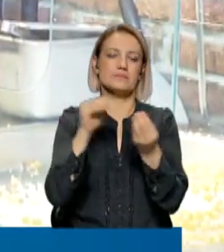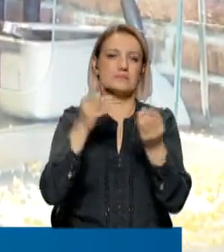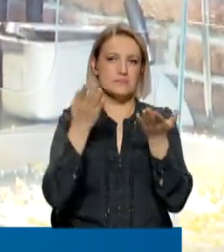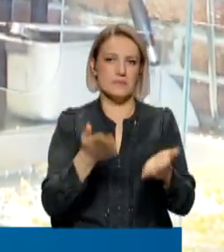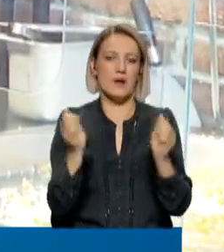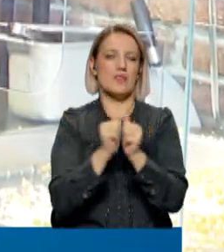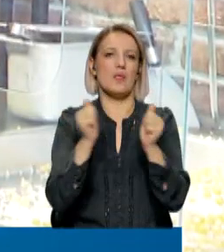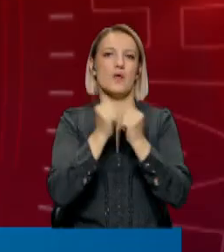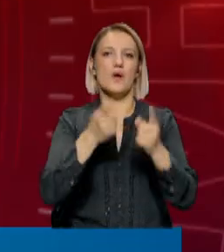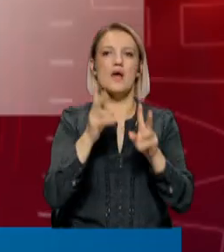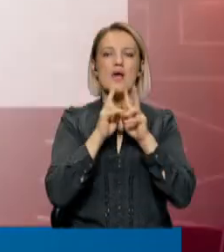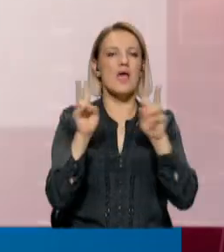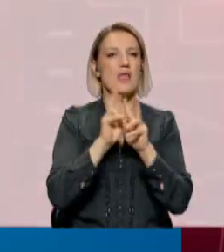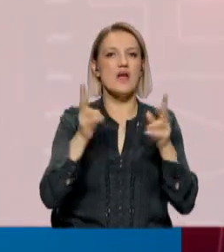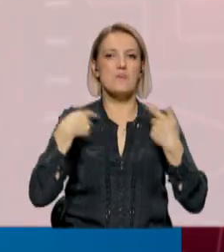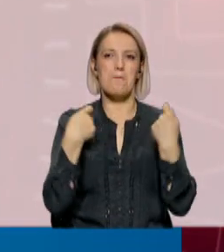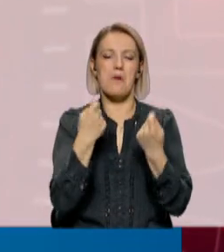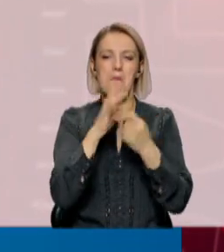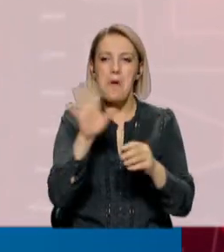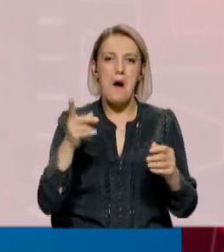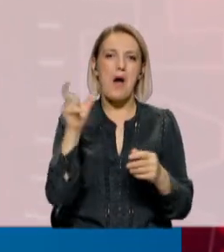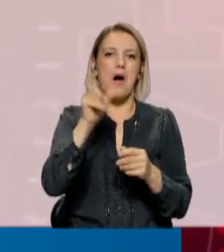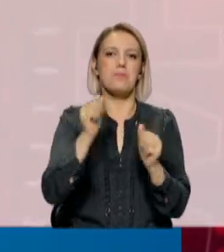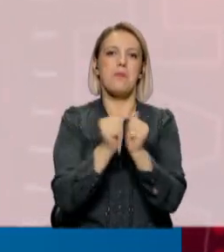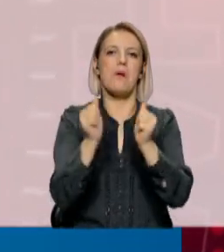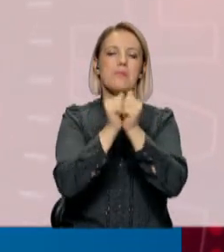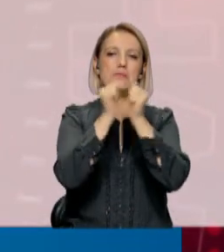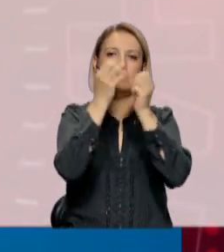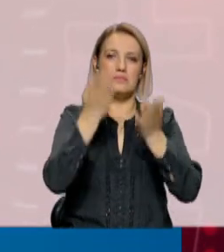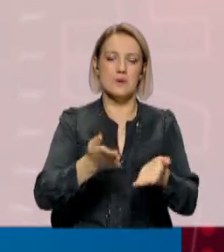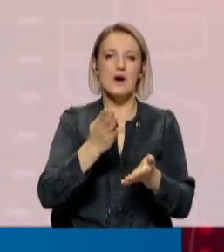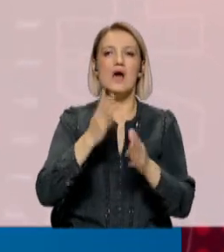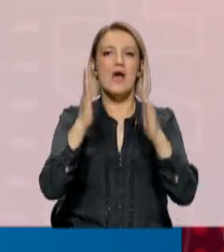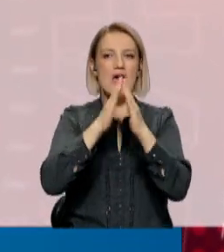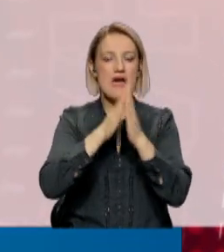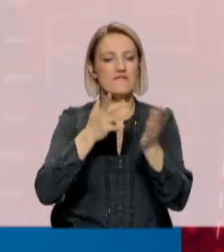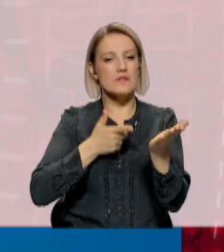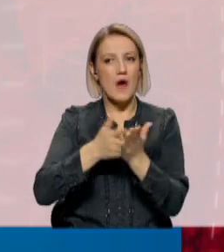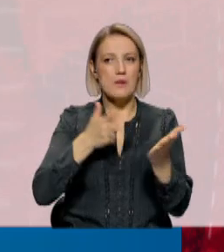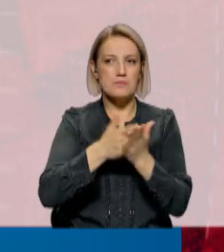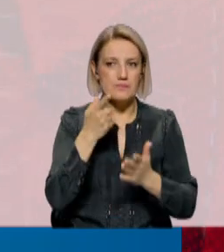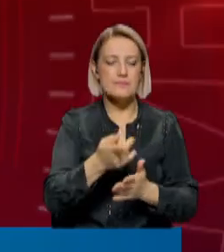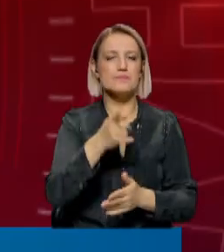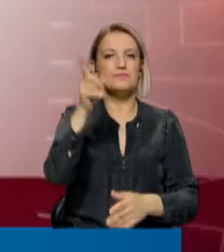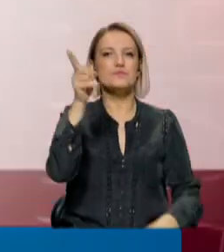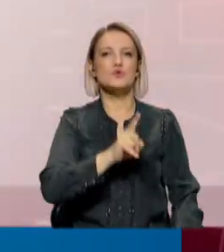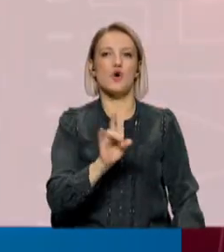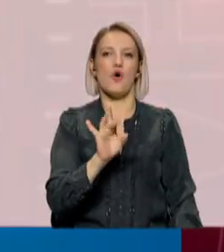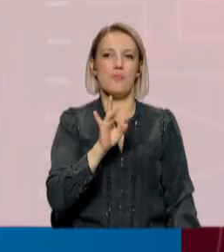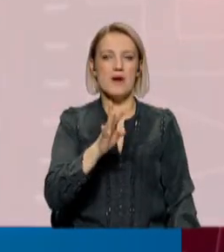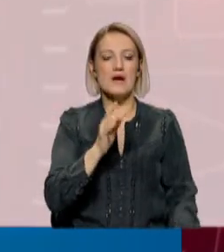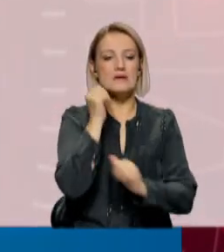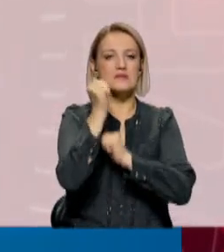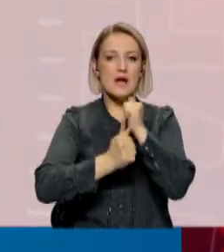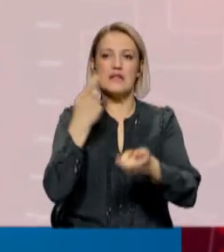olmazsa olmazı enerji maliyeti her ay daha da katlanıyor. Konut ve tarımda kullanılan elektrik %15, sanayi ve